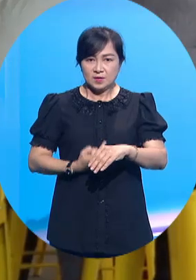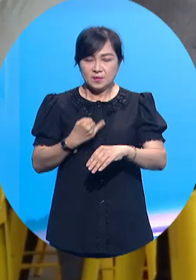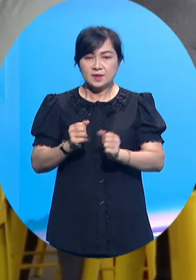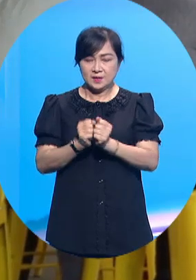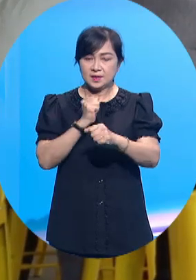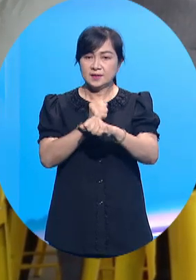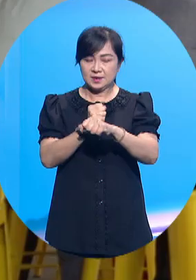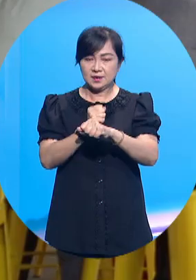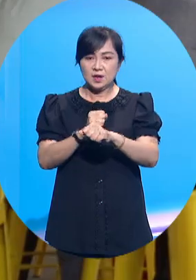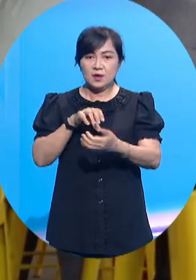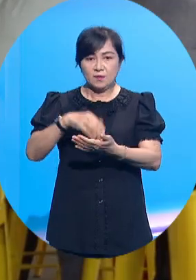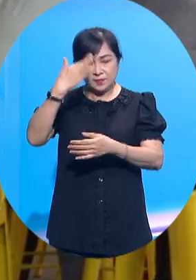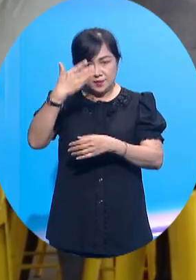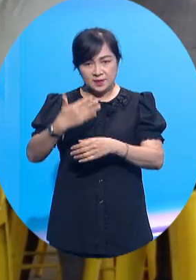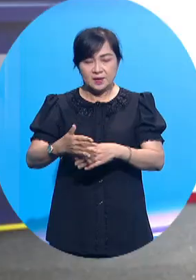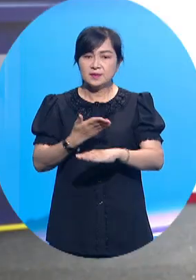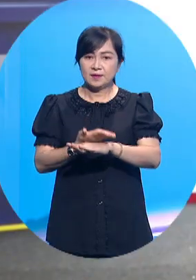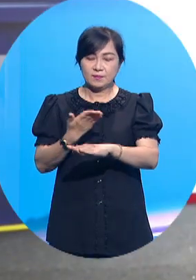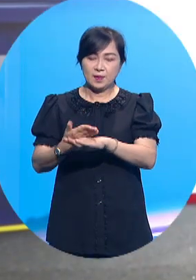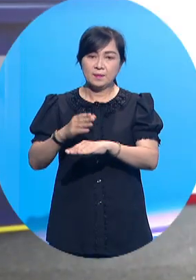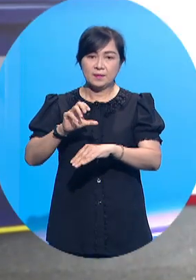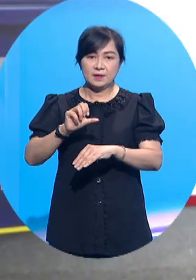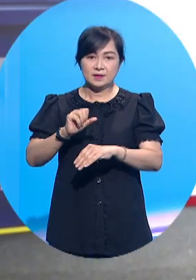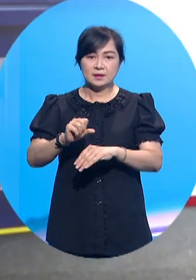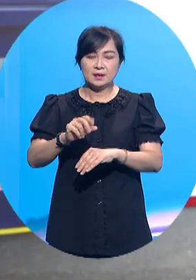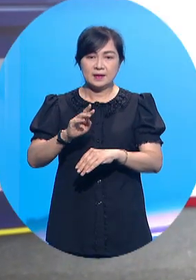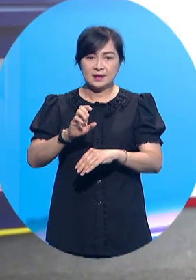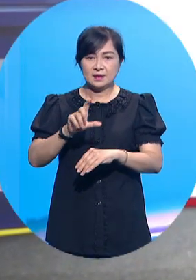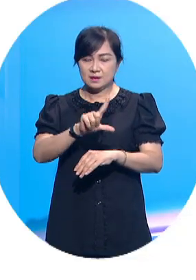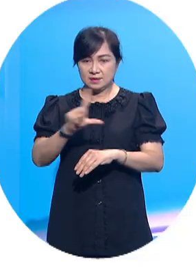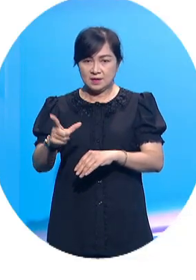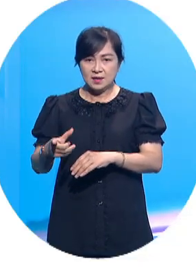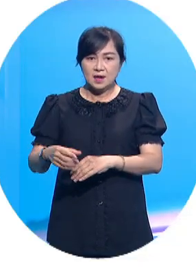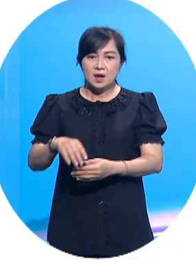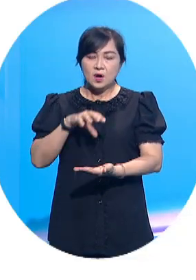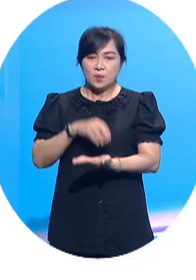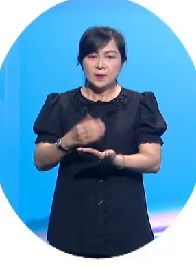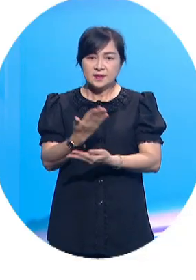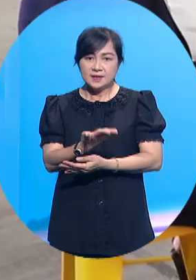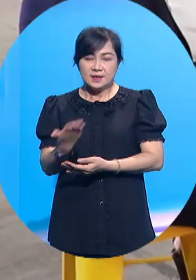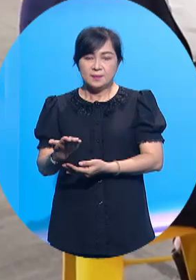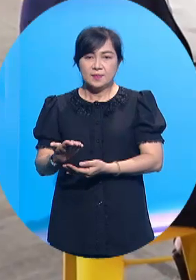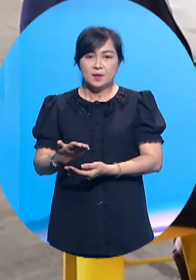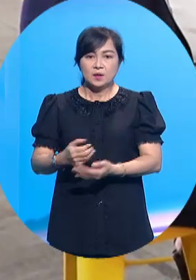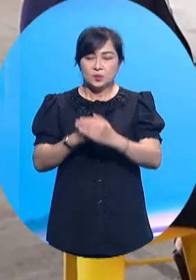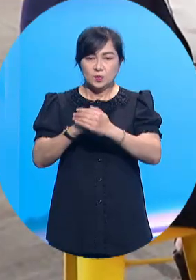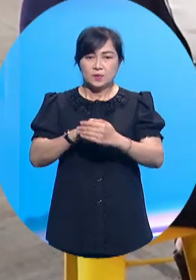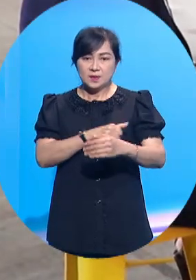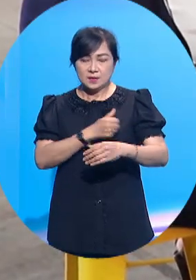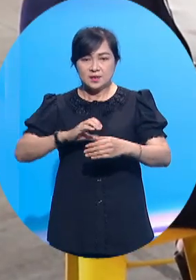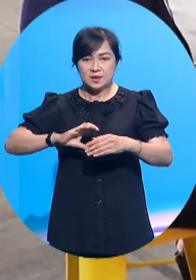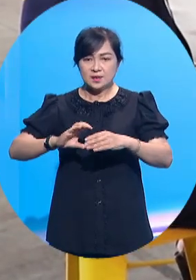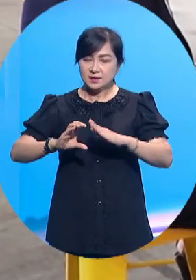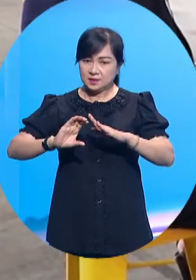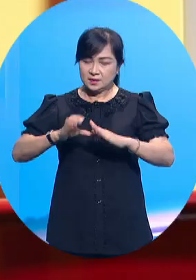với nghề, cùng khu vực trải nghiệm các dòng sản phẩm của siêu. Sự kiện cũng mang đến khu vực triển lãm tôn vinh người thợ máy nhằm chia sẻ